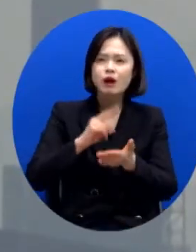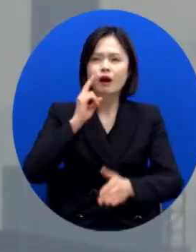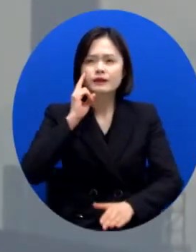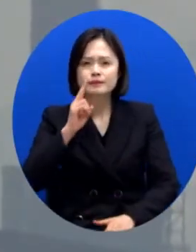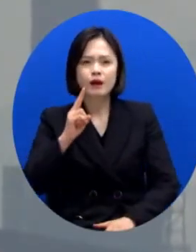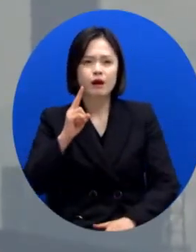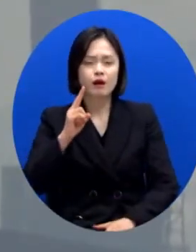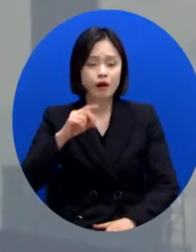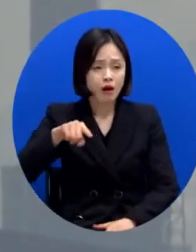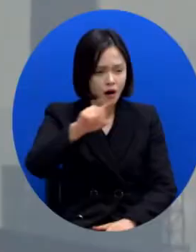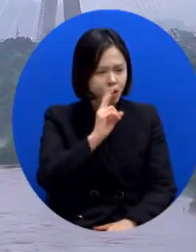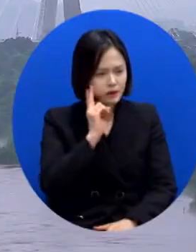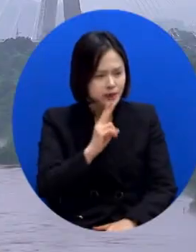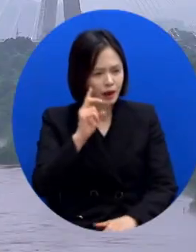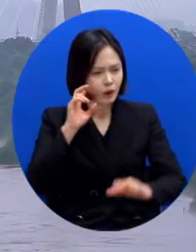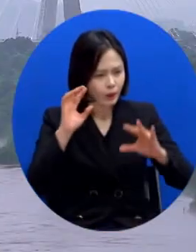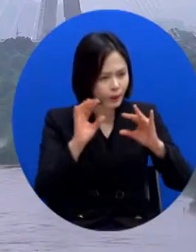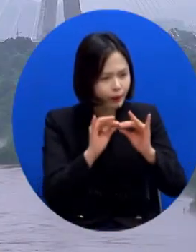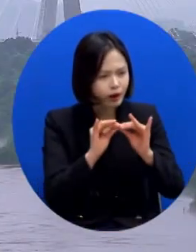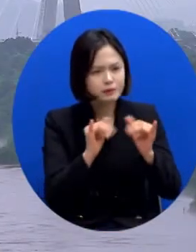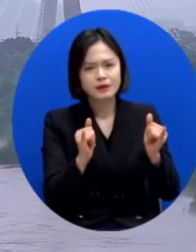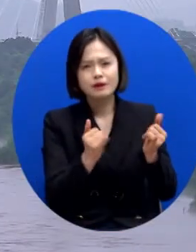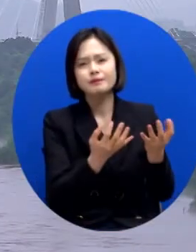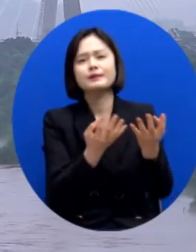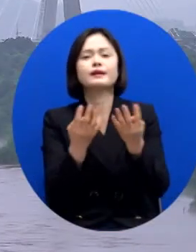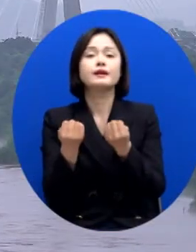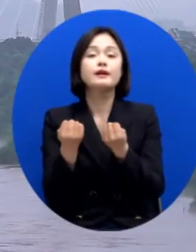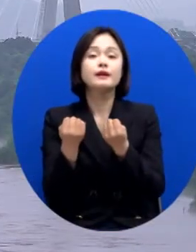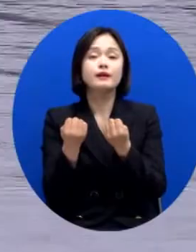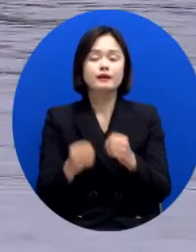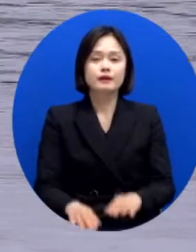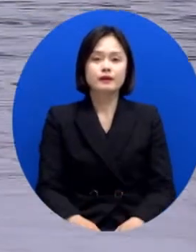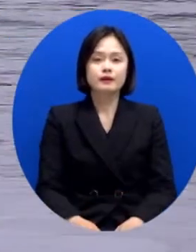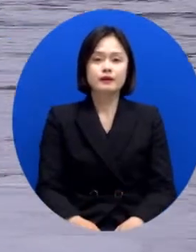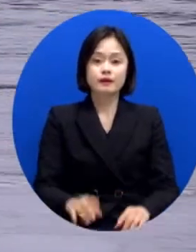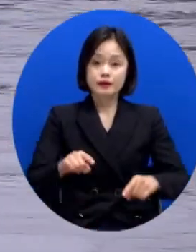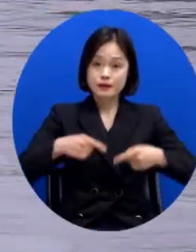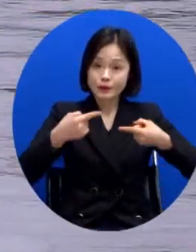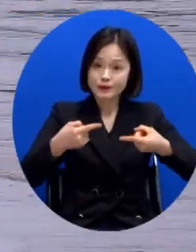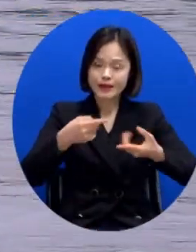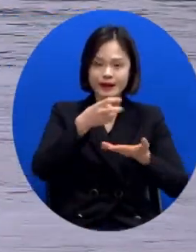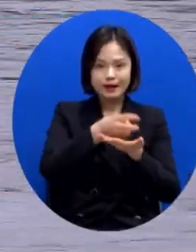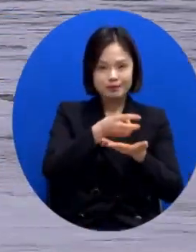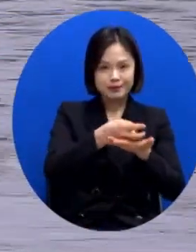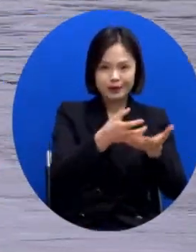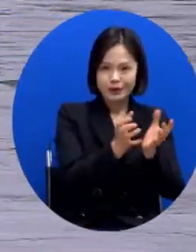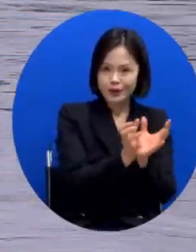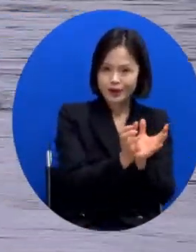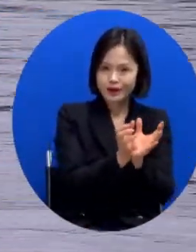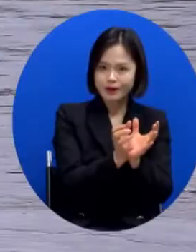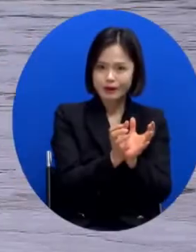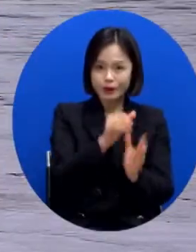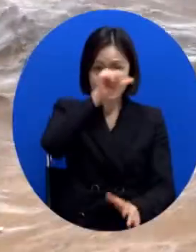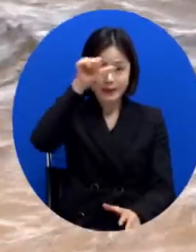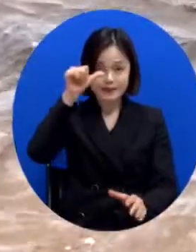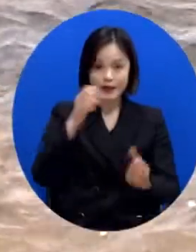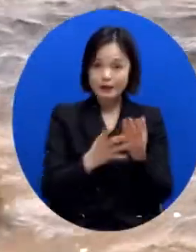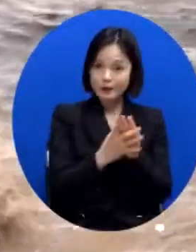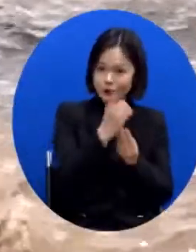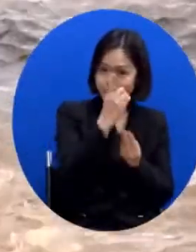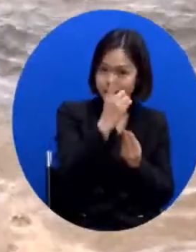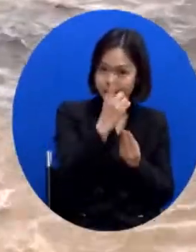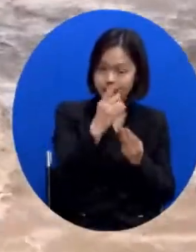이에 공감하는 사람들도 늘어나고 있습니다 매년 동참하고 있는 감리회 예장 통합 기장 을 비롯해